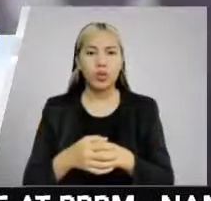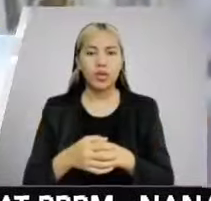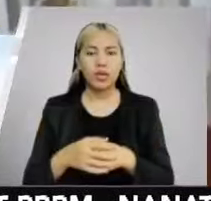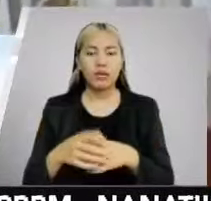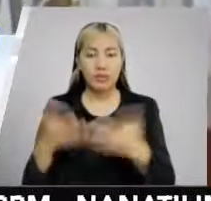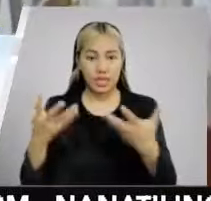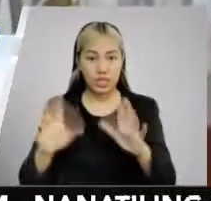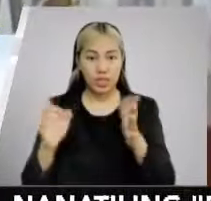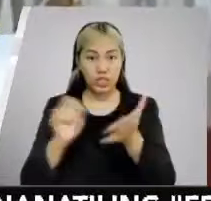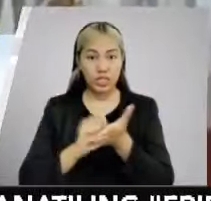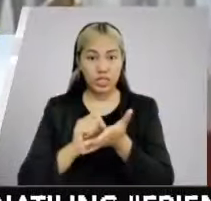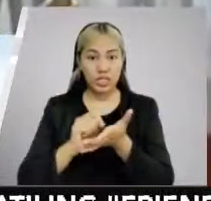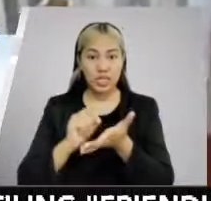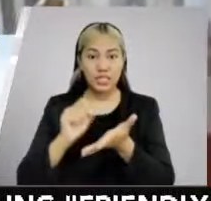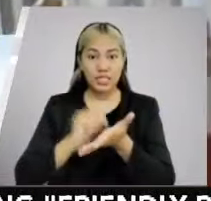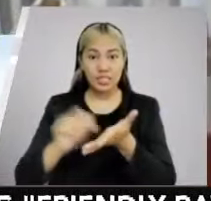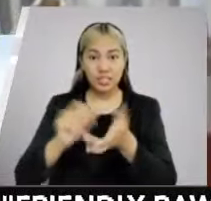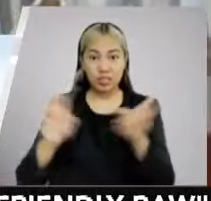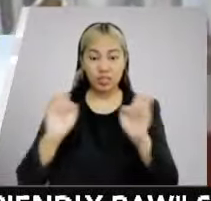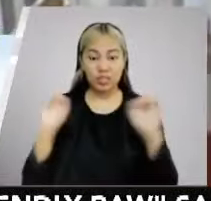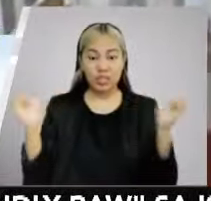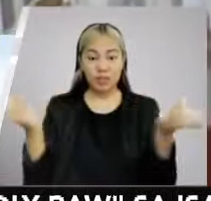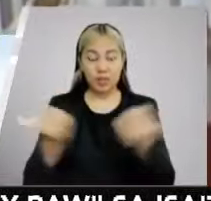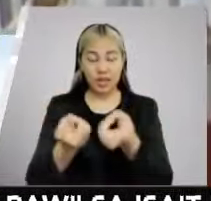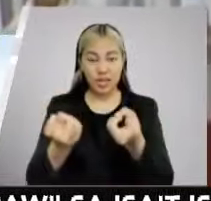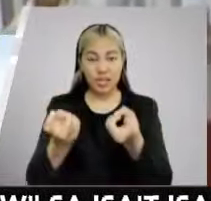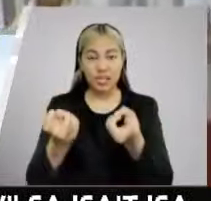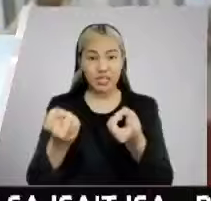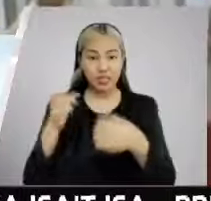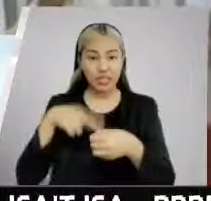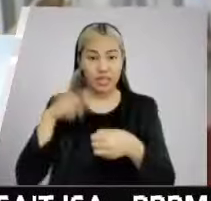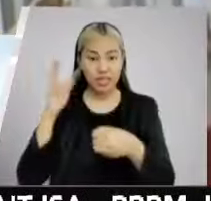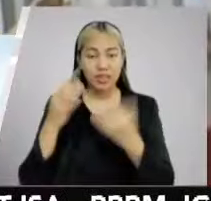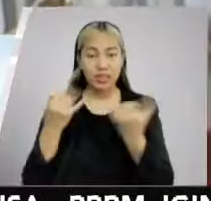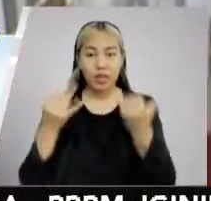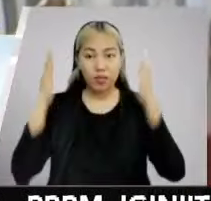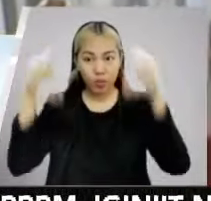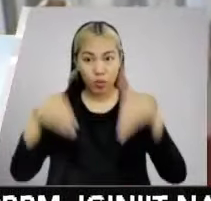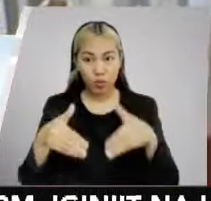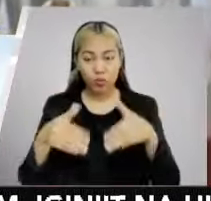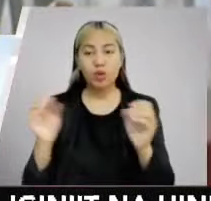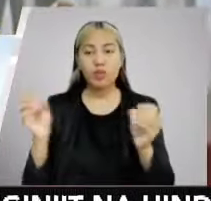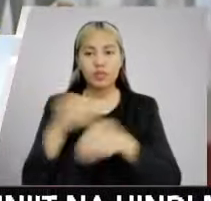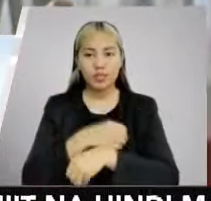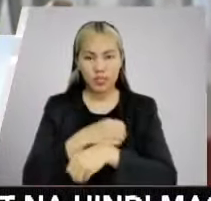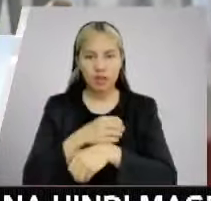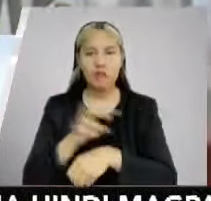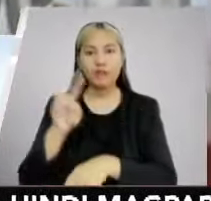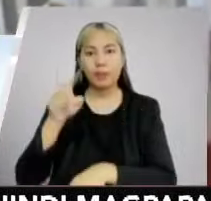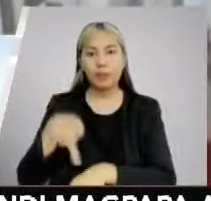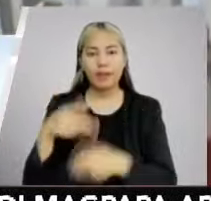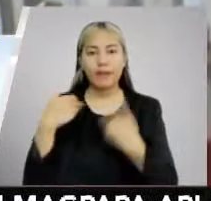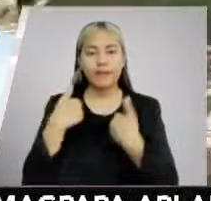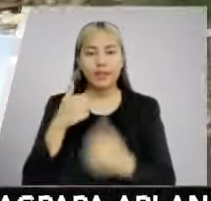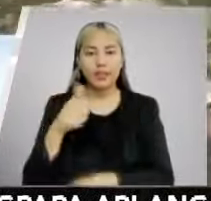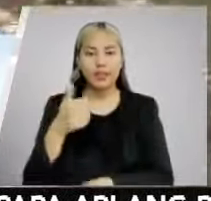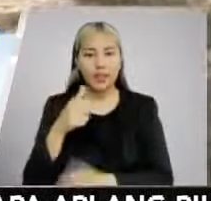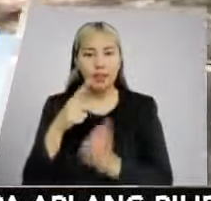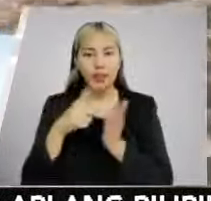oras? Nakatutok na tayo ngayon sa office of the Vice President. Meron kaming 10 projects sa office of the Vice